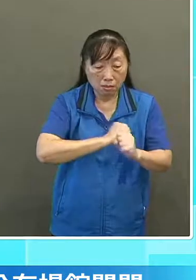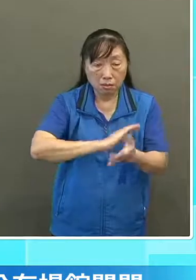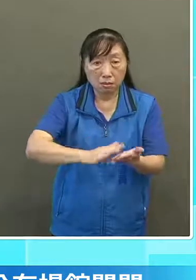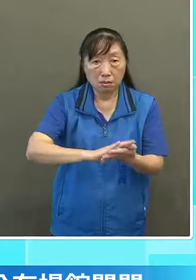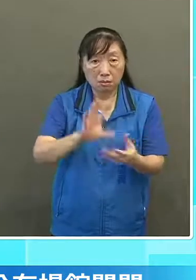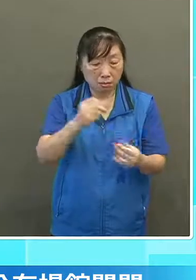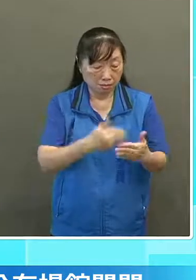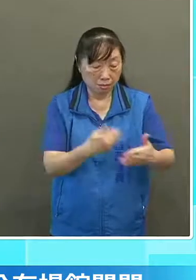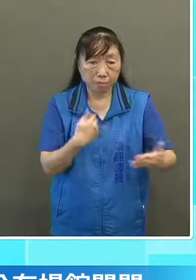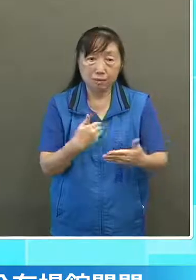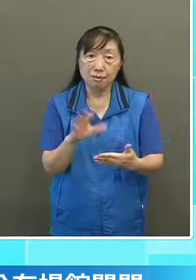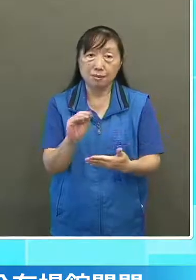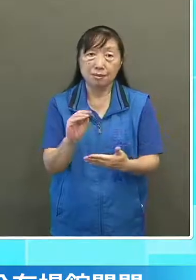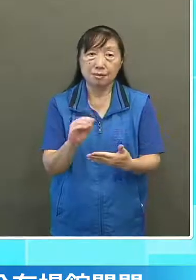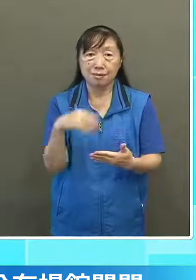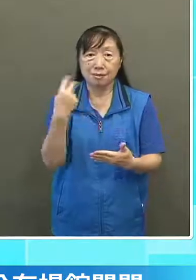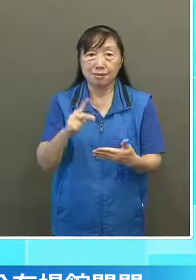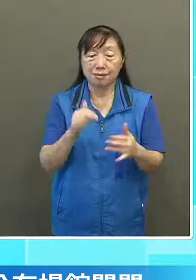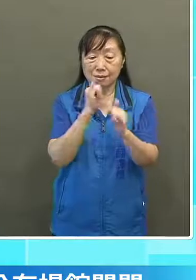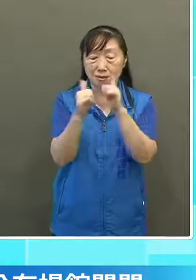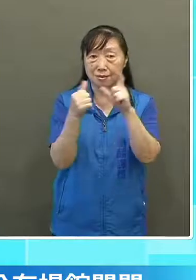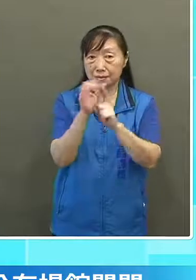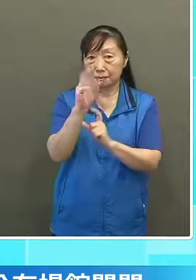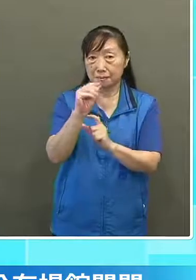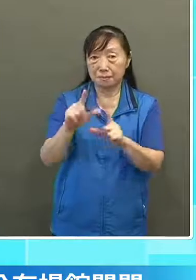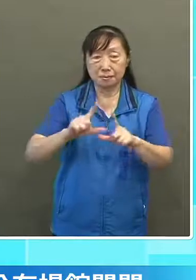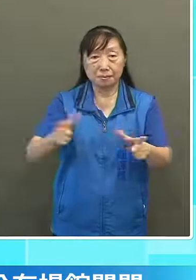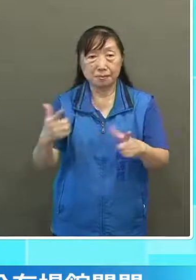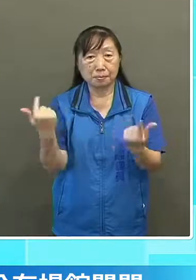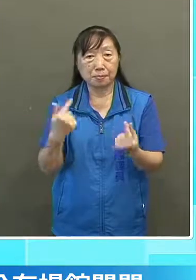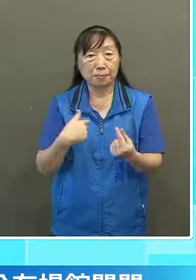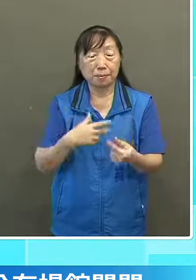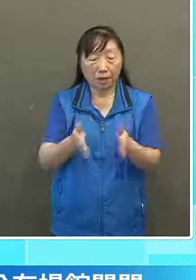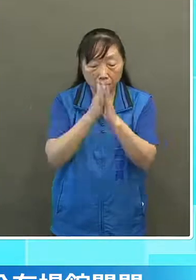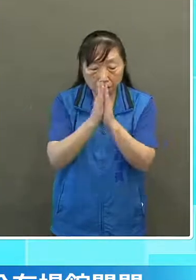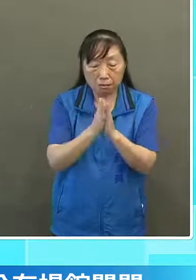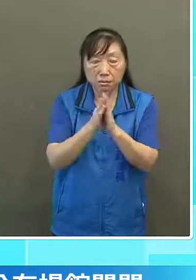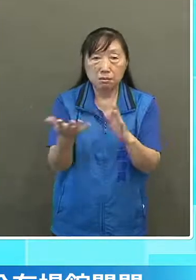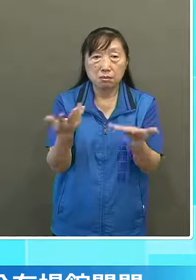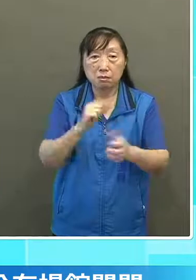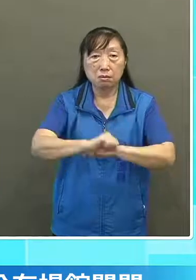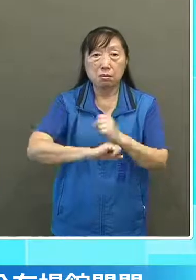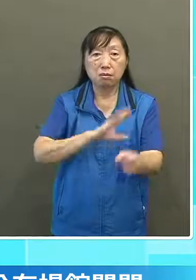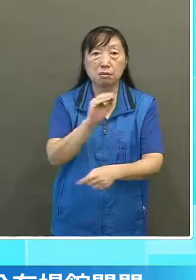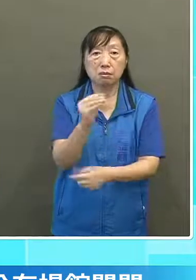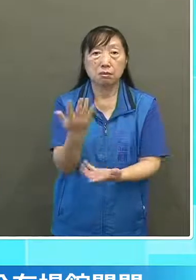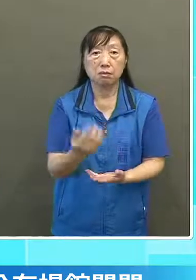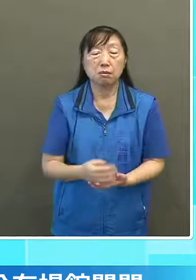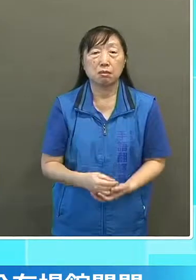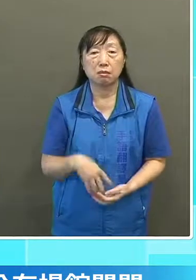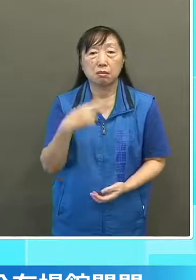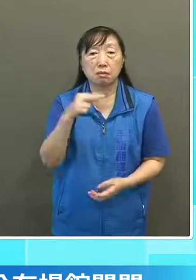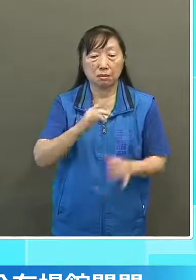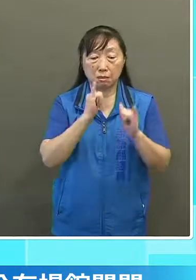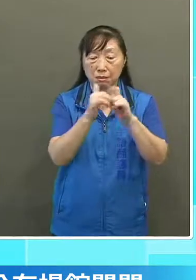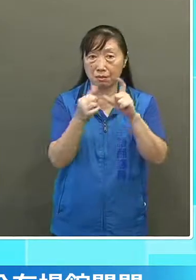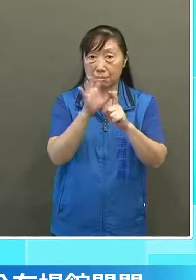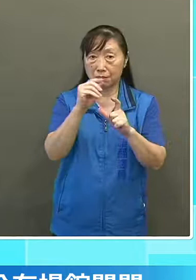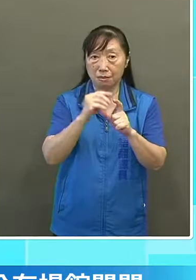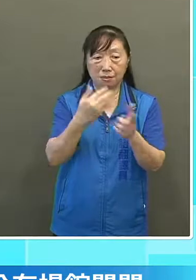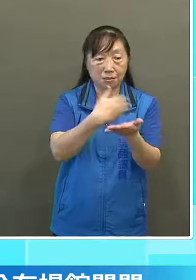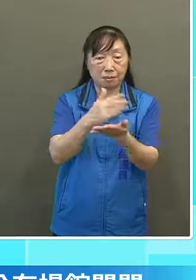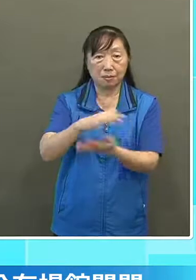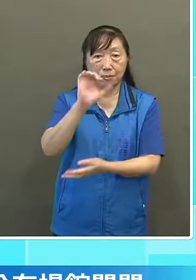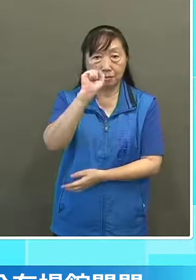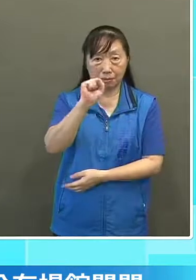离了？进来社区有没有大型的像是普渡的活动？那之后再针对社区的部分有没有清空的